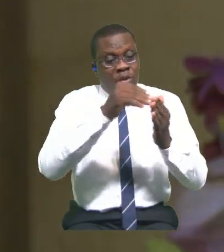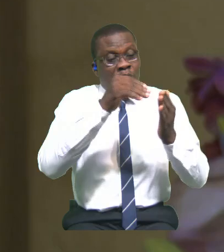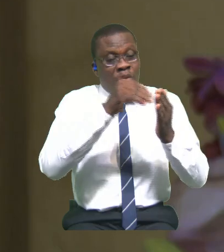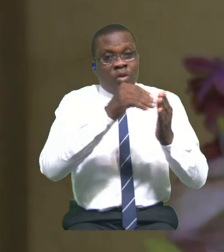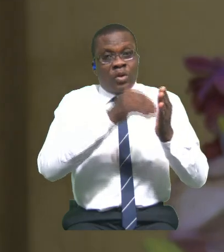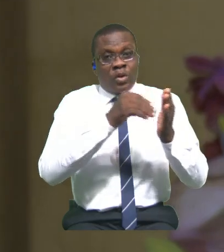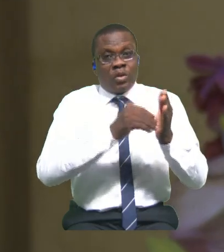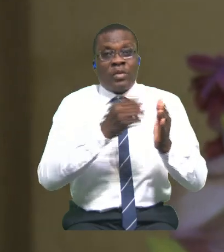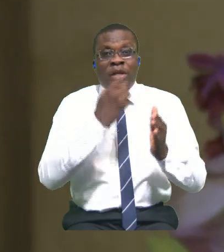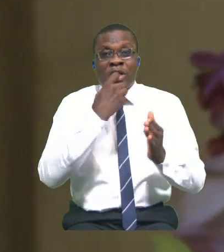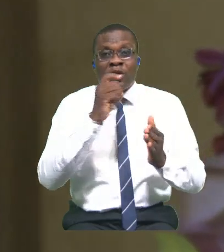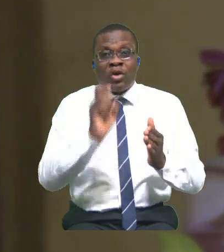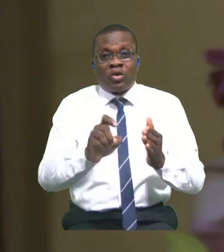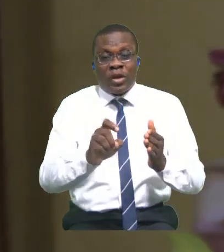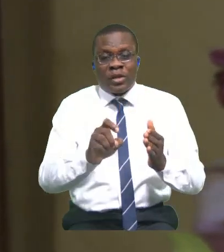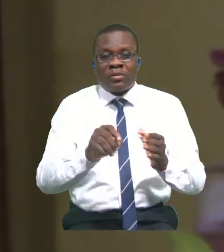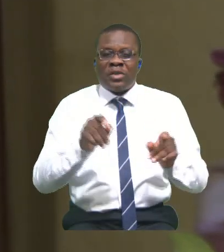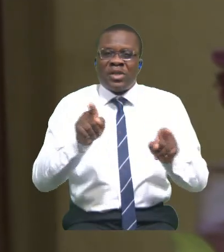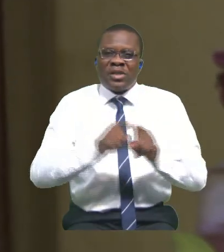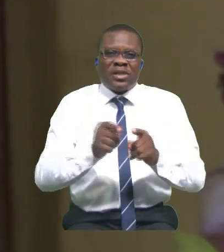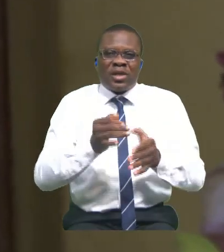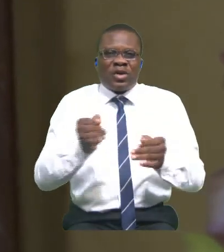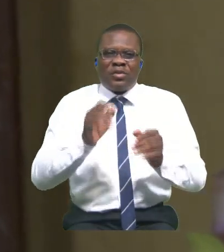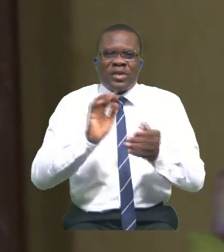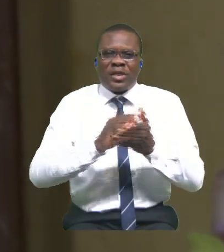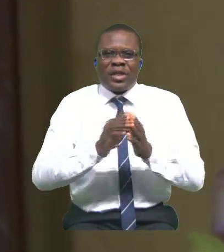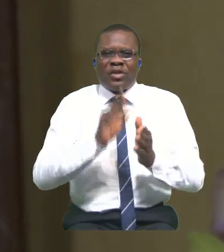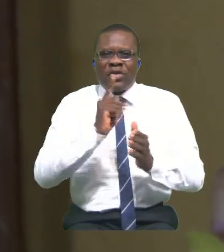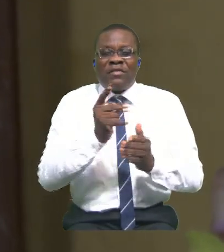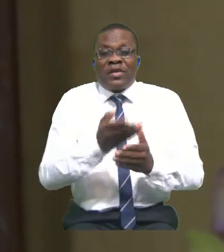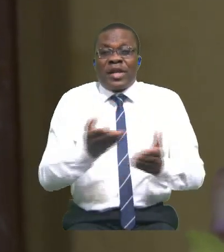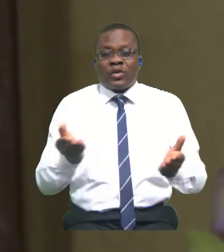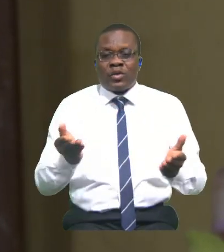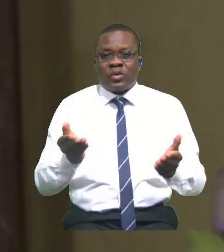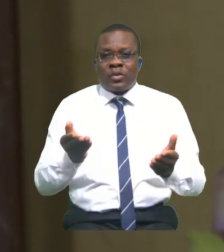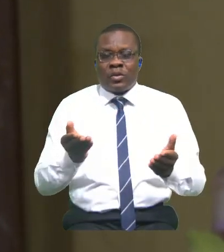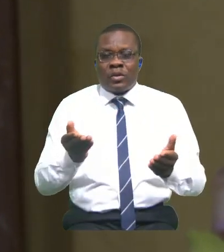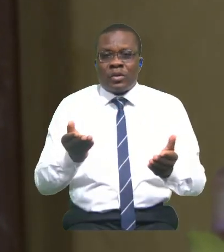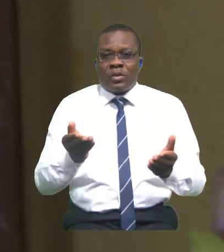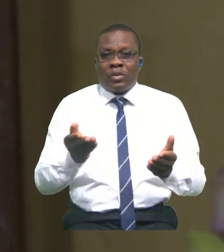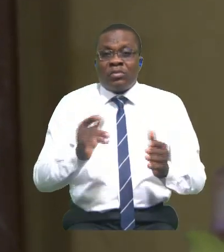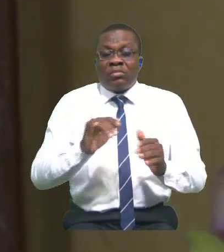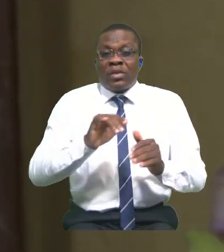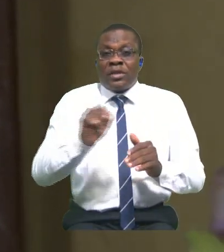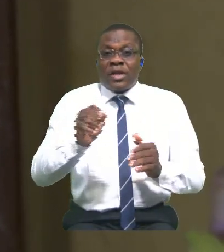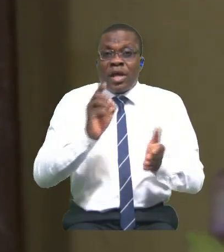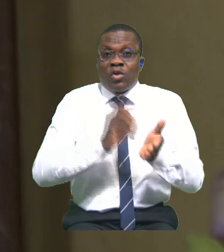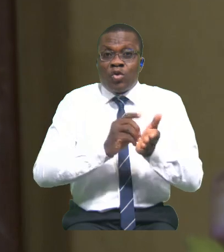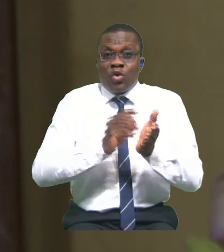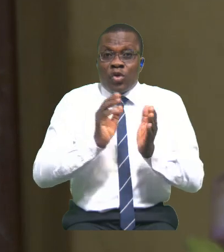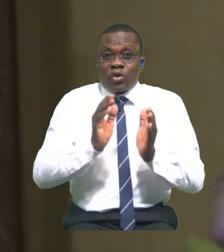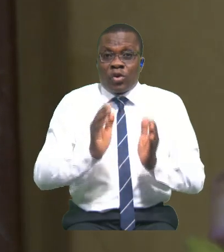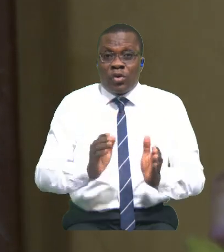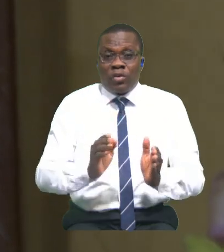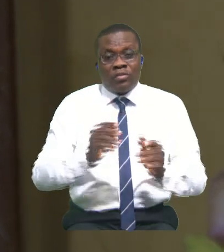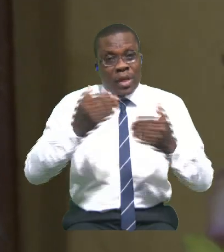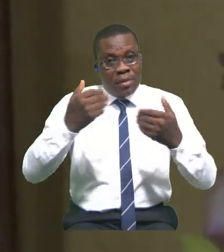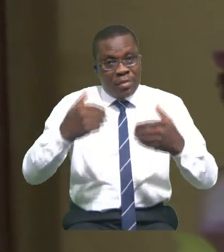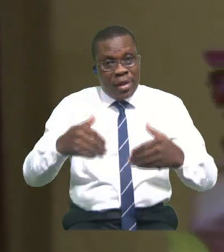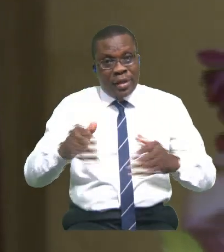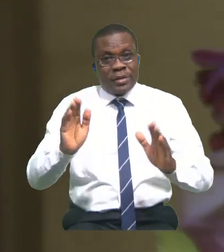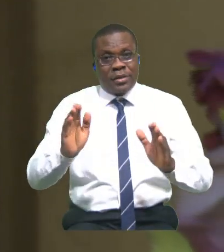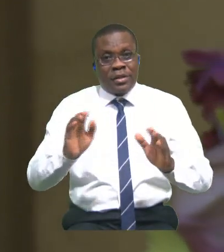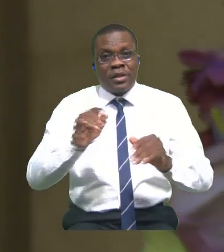chimio c'était comme si ça ça devenait vrai la chose et il a il est parti donc quand